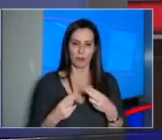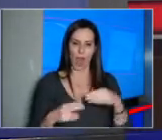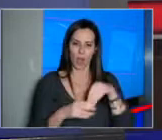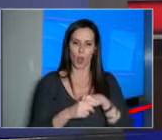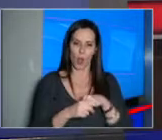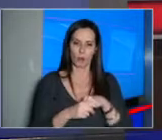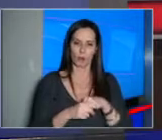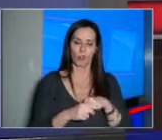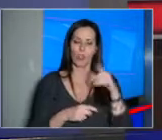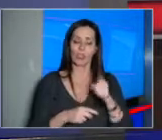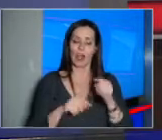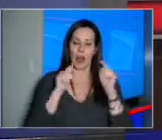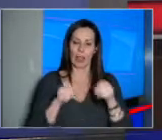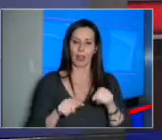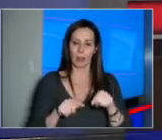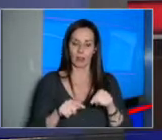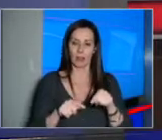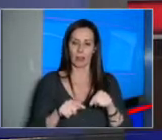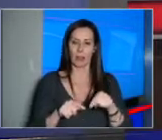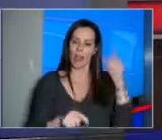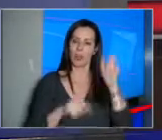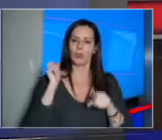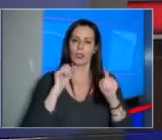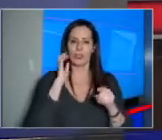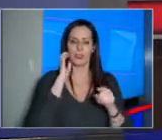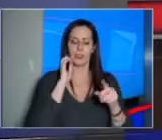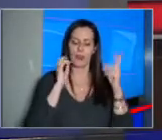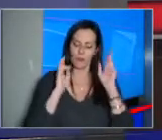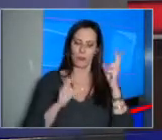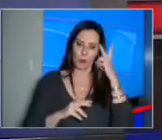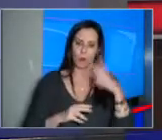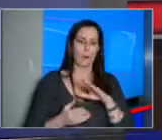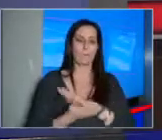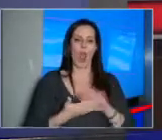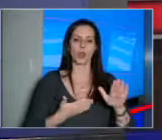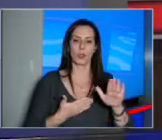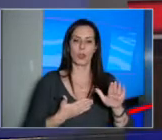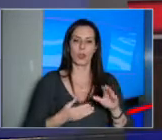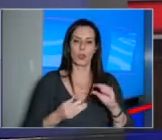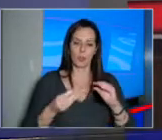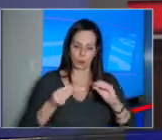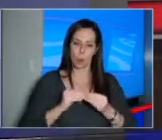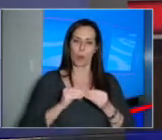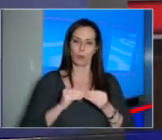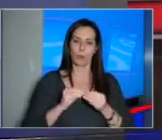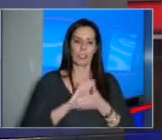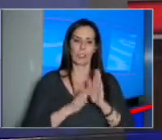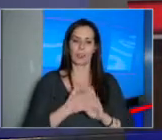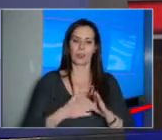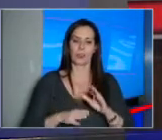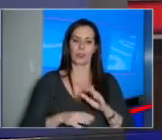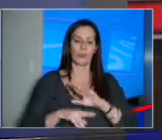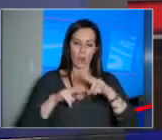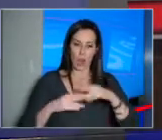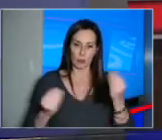התוכן שאמור להגיע לידי המבוטח, יהיה קרי, פשוט, ממוקד ותו לא. וכל